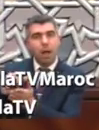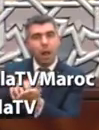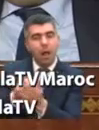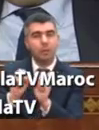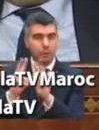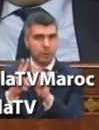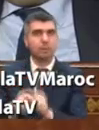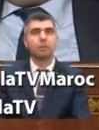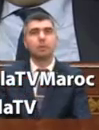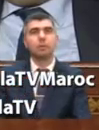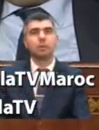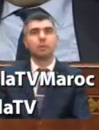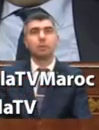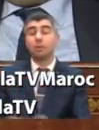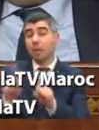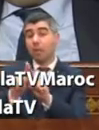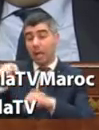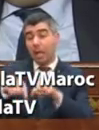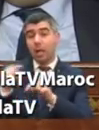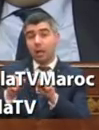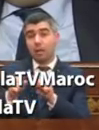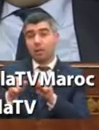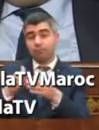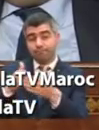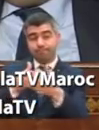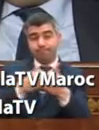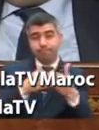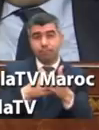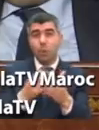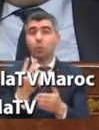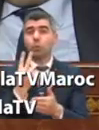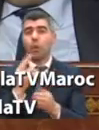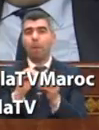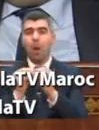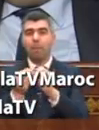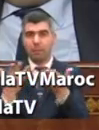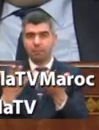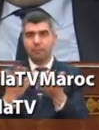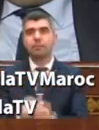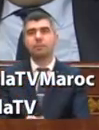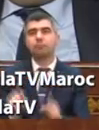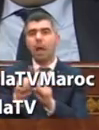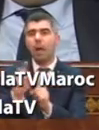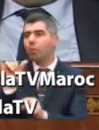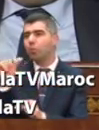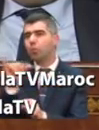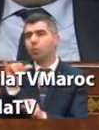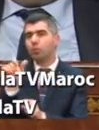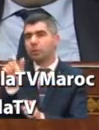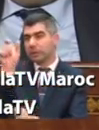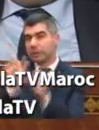المجهودات تعترضها جوج الإشكالات. الإشكال الأول مرتبط بالاستهداف، أن هذا